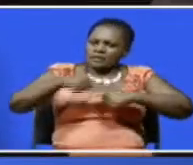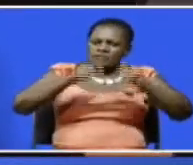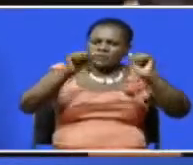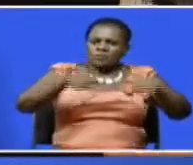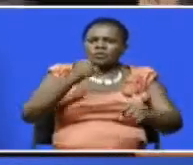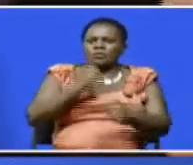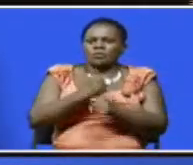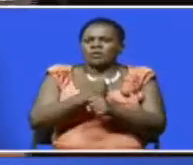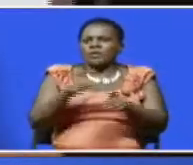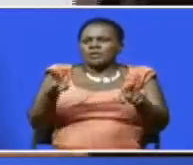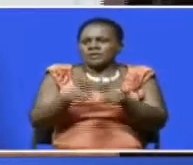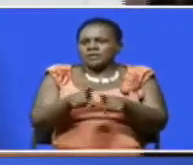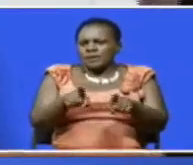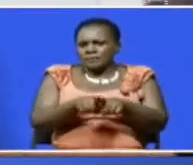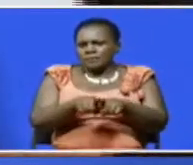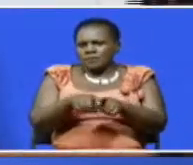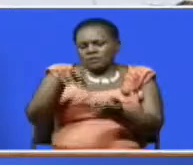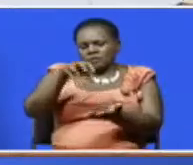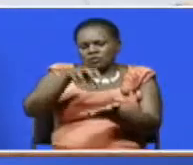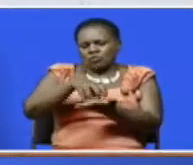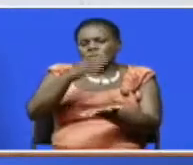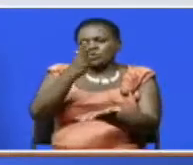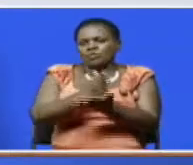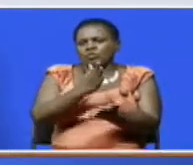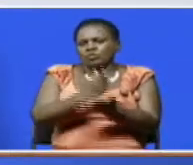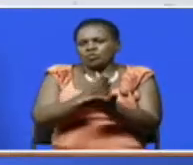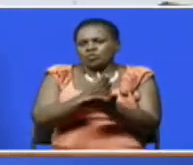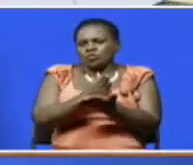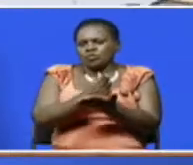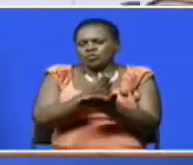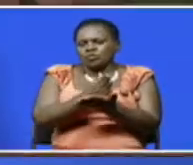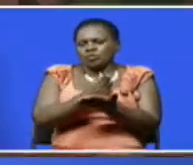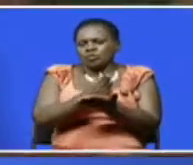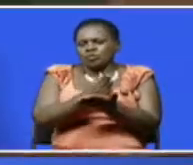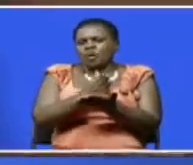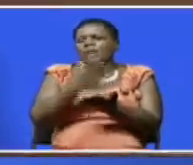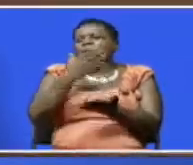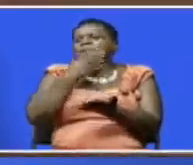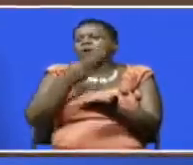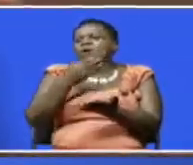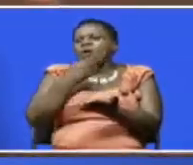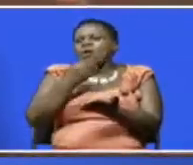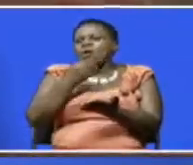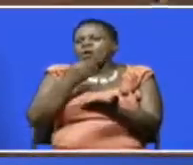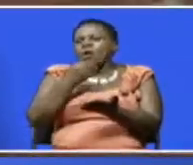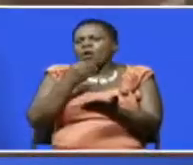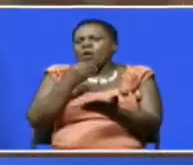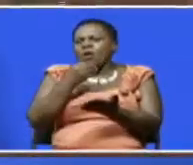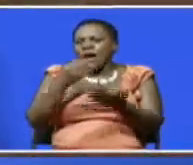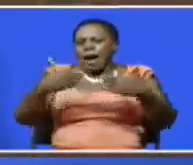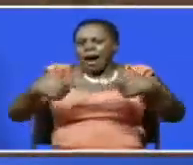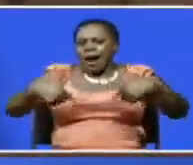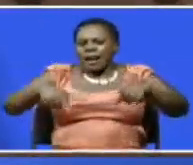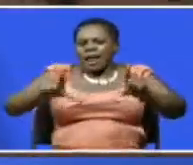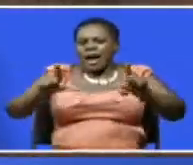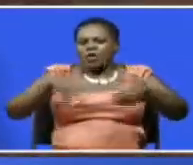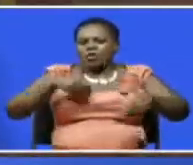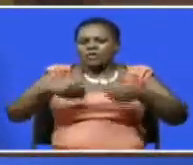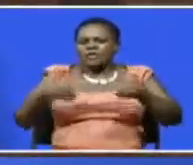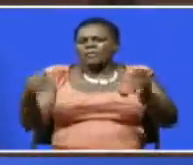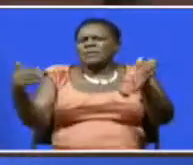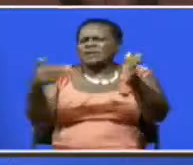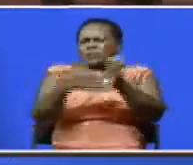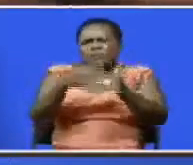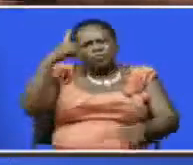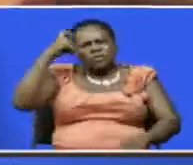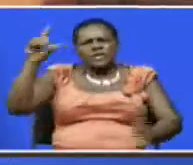cheza. Mbali na uhalisia wa mambo anaokumbana nao kila siku, Felix ameapa kutoruhusu ulemavu wake kumzuia kufanikisha ndoto